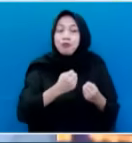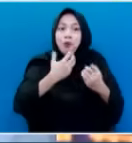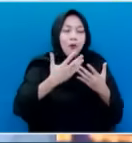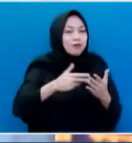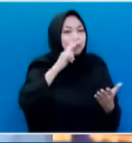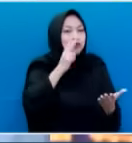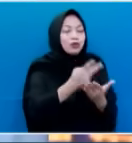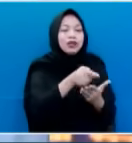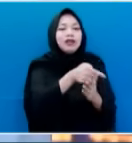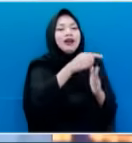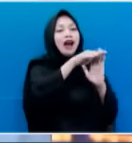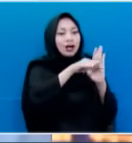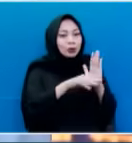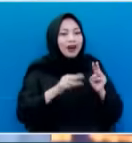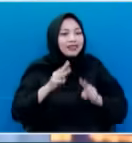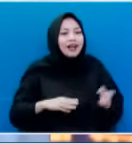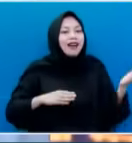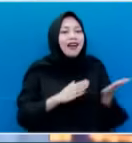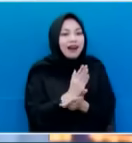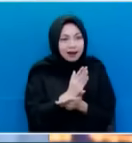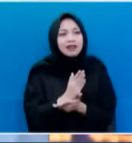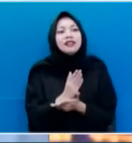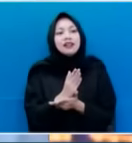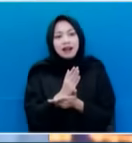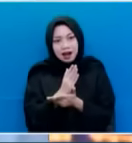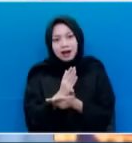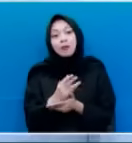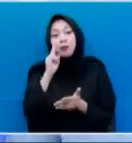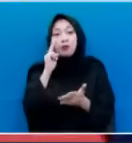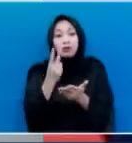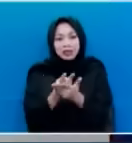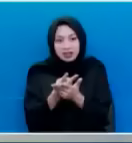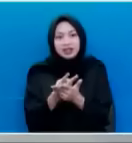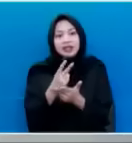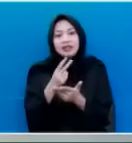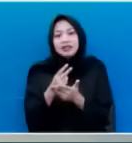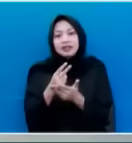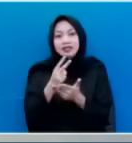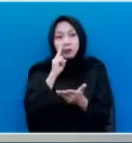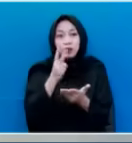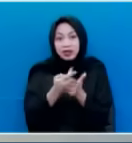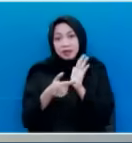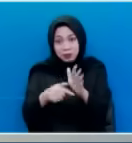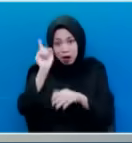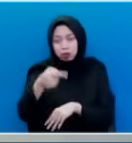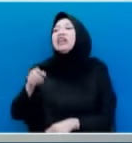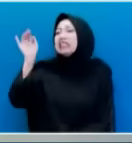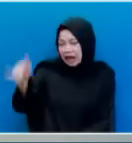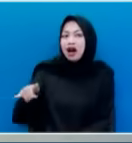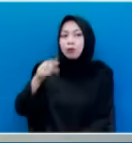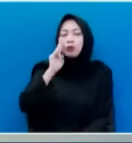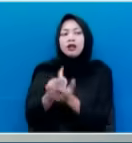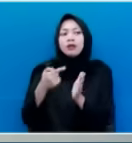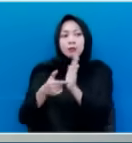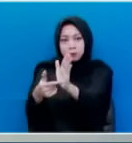harus dipertanyakan keabsahannya? Harus dipertanyakan, karena memang logika hukumnya kan putusan